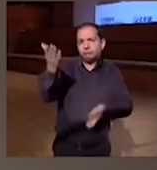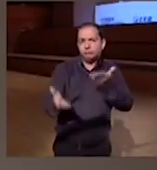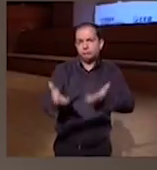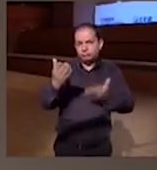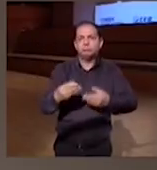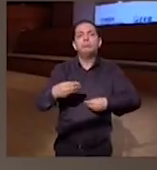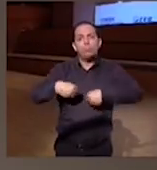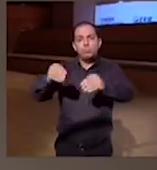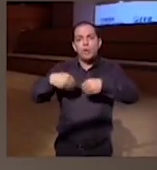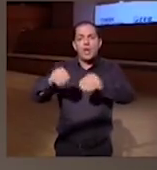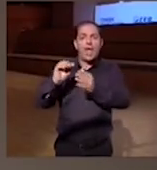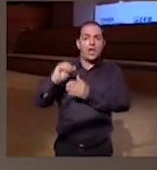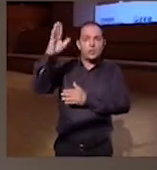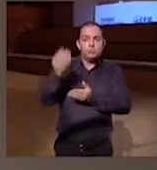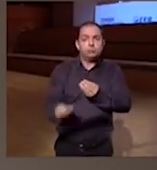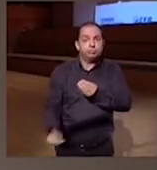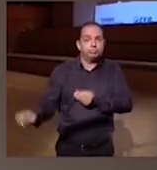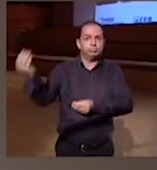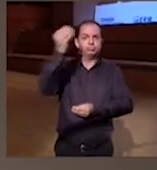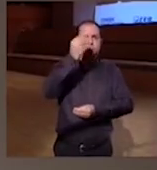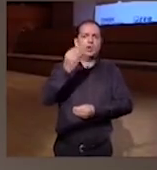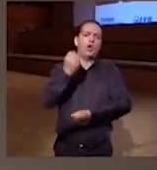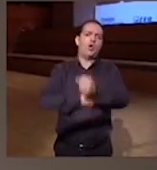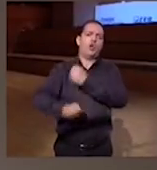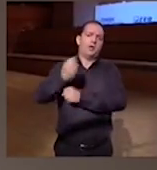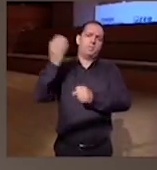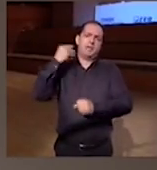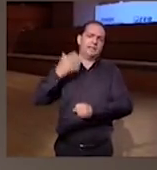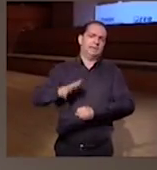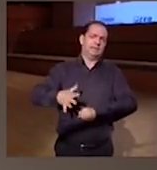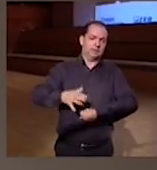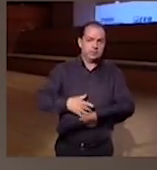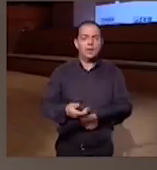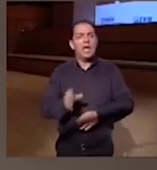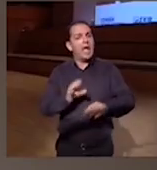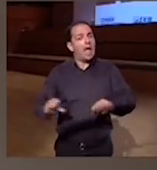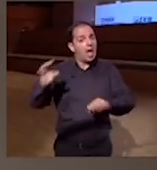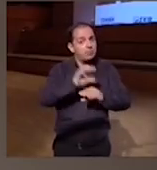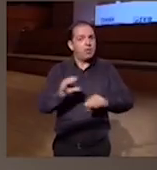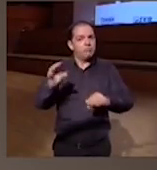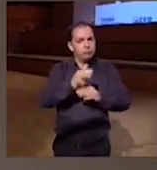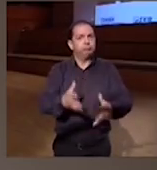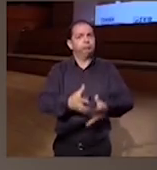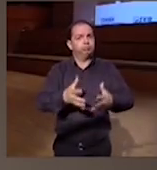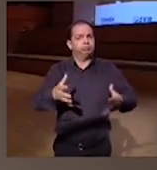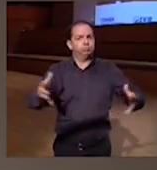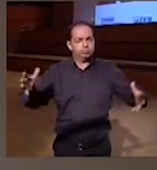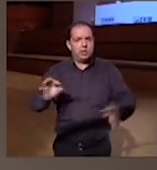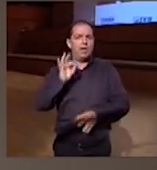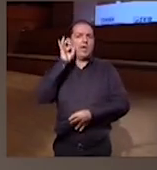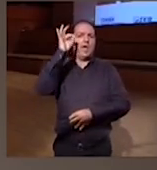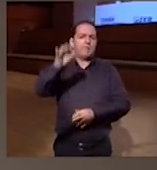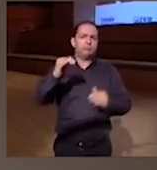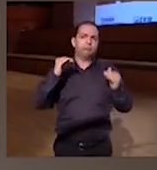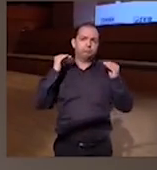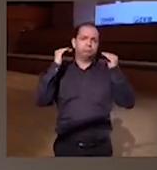ισοζύγιο των προηγούμενων ετών. Οι επενδύσεις ανακάμπτουν και ανέρχονται στο υψηλότερο επίπεδο